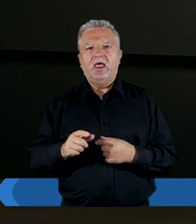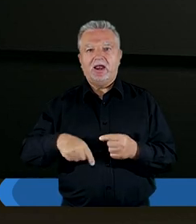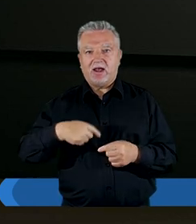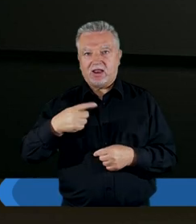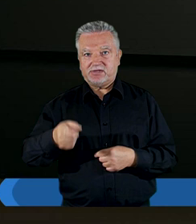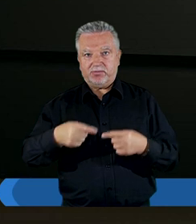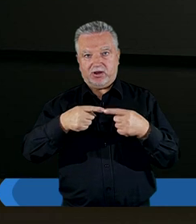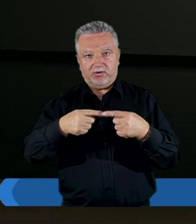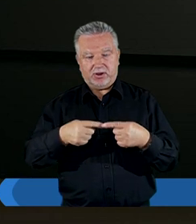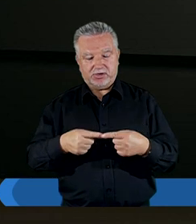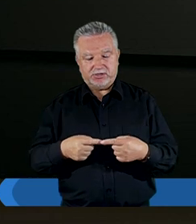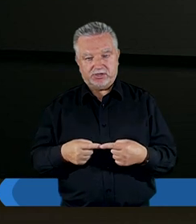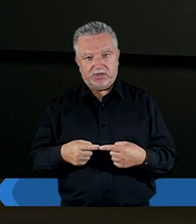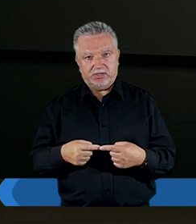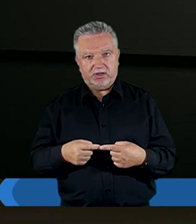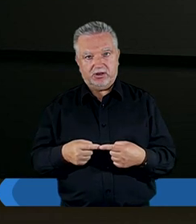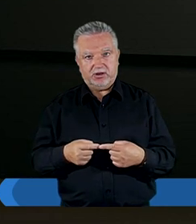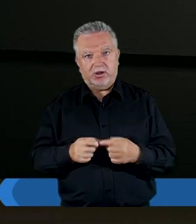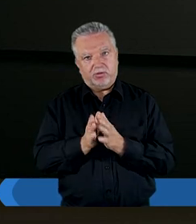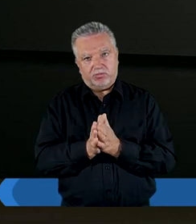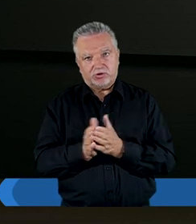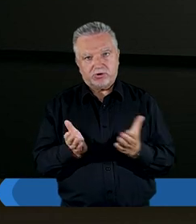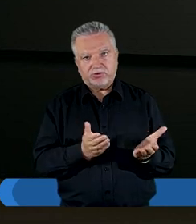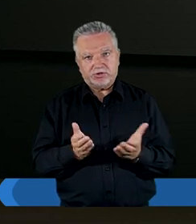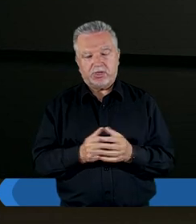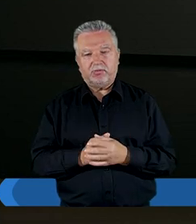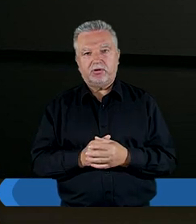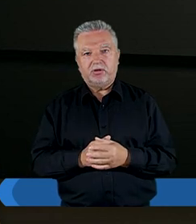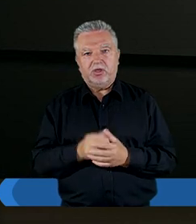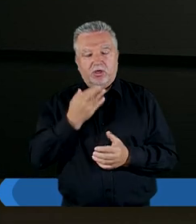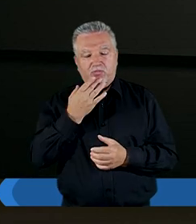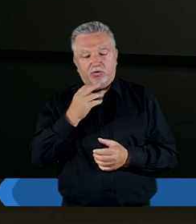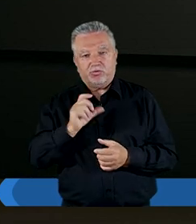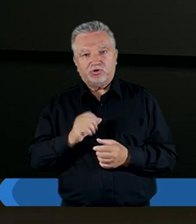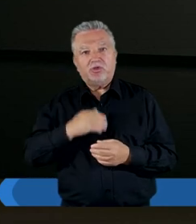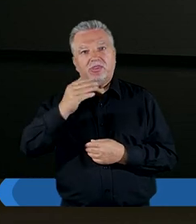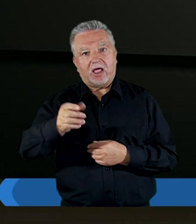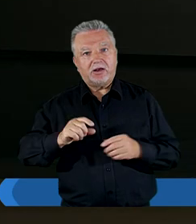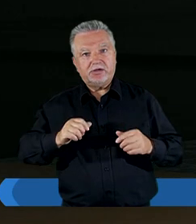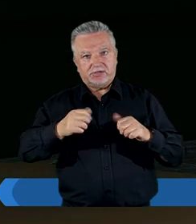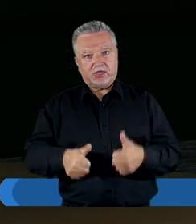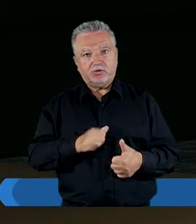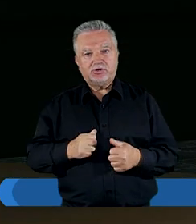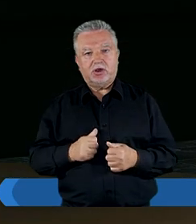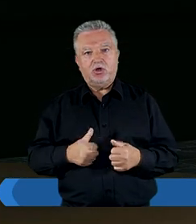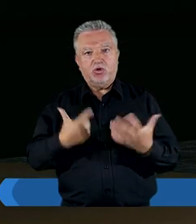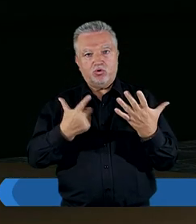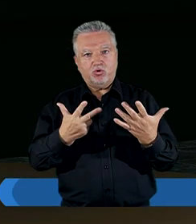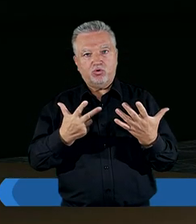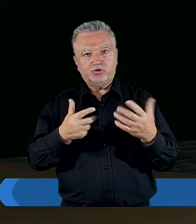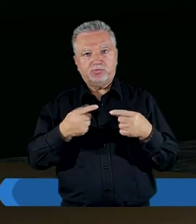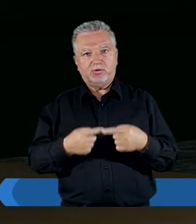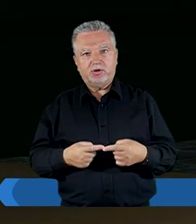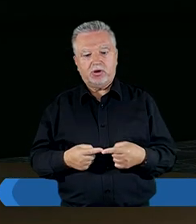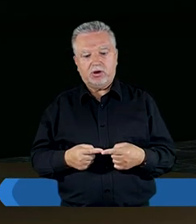Kolejne wersety, mogę Łukasz ciebie prosić, abyś odczytał, bo mówią nam, co się dalej wydarzyło. 8 wiersz.